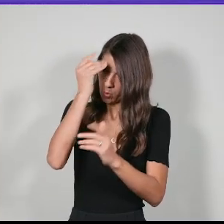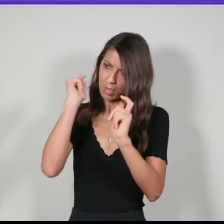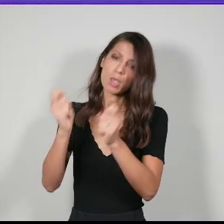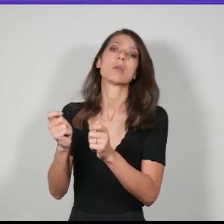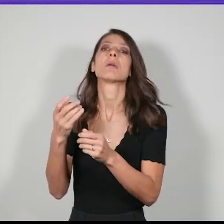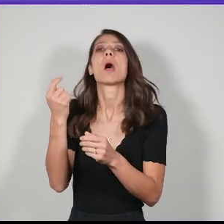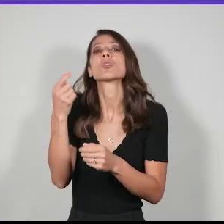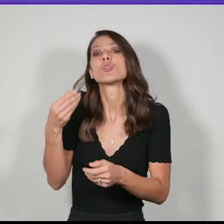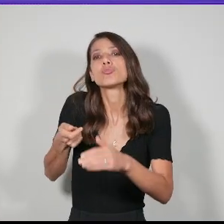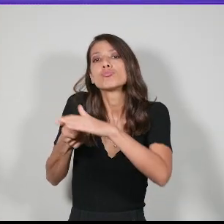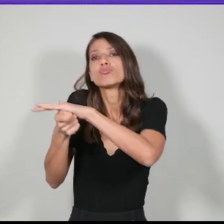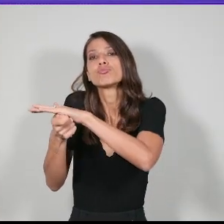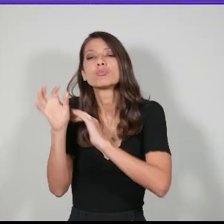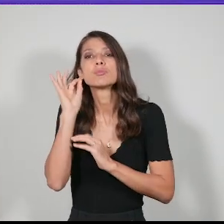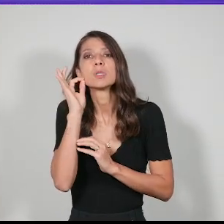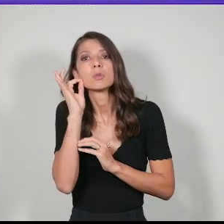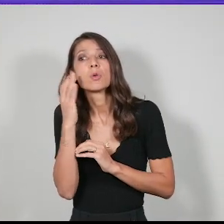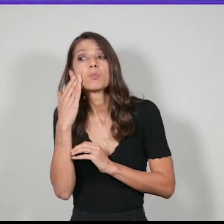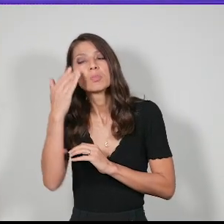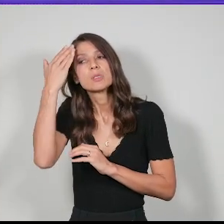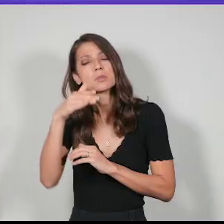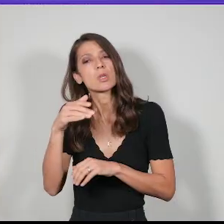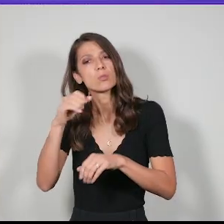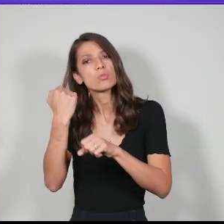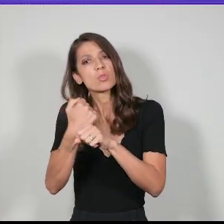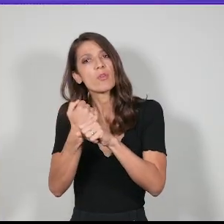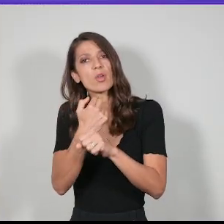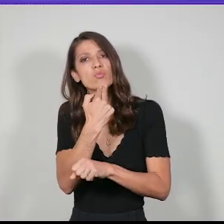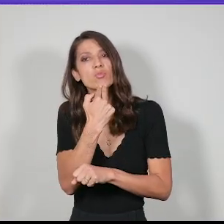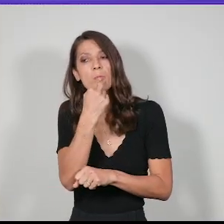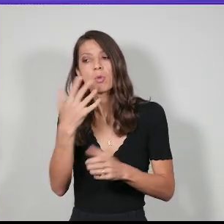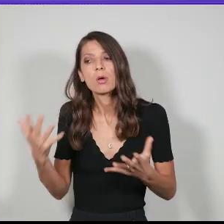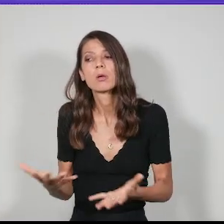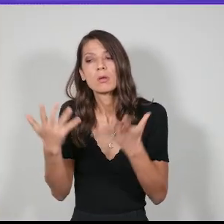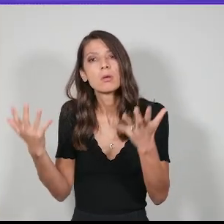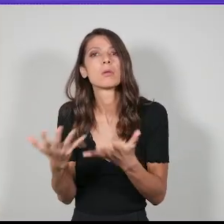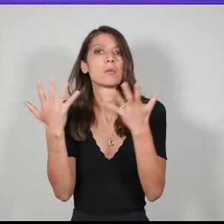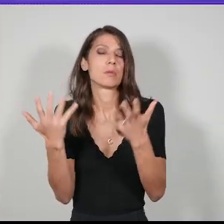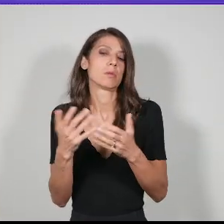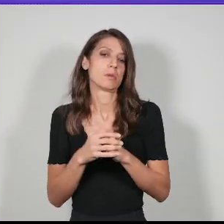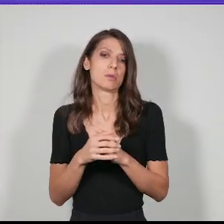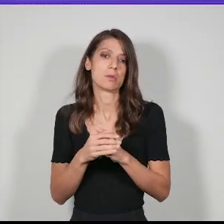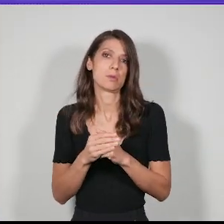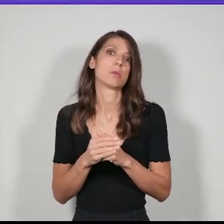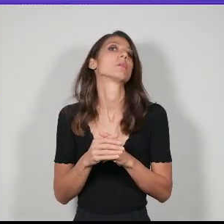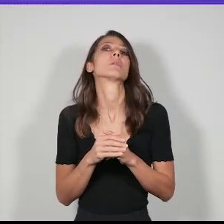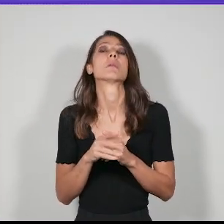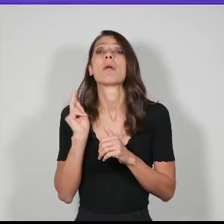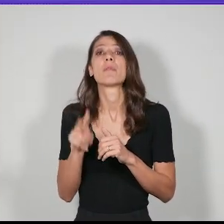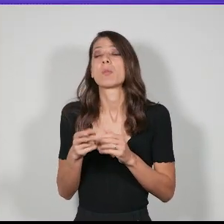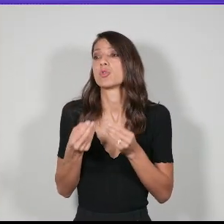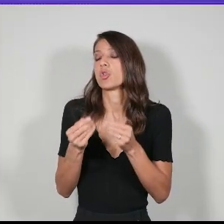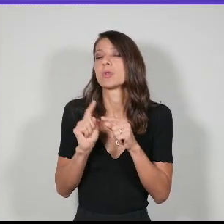petit peu d'argent pour ceux dont ils savent qu'ils travaillent bien, pour leur permettre d'assumer cette mission alors, de façon très concrète,